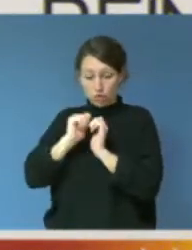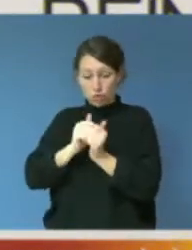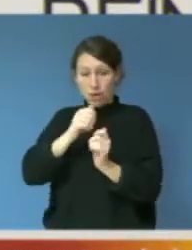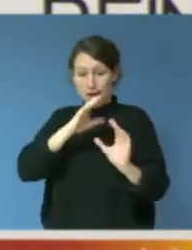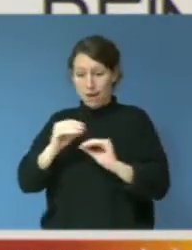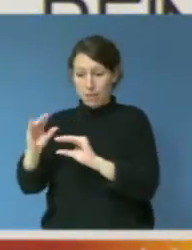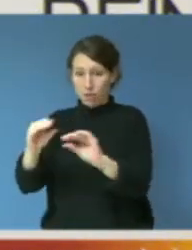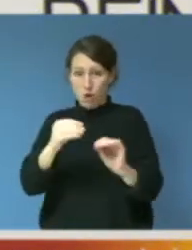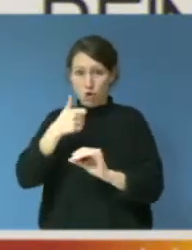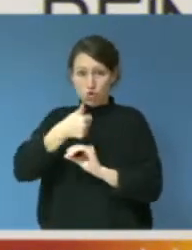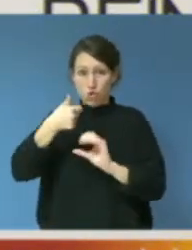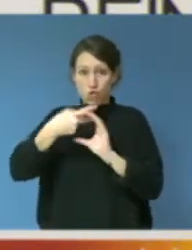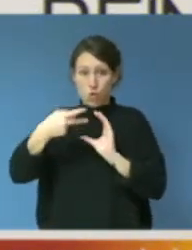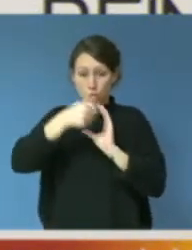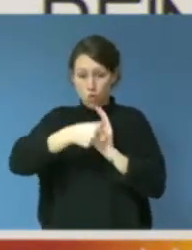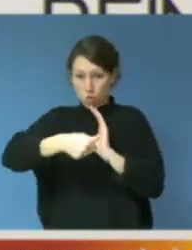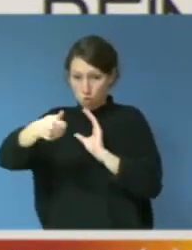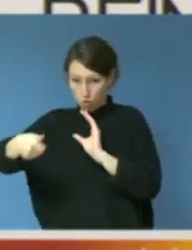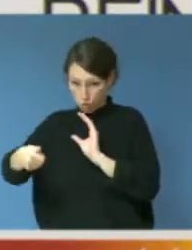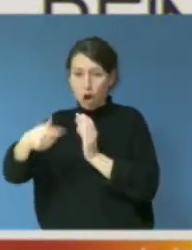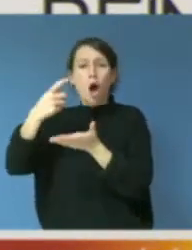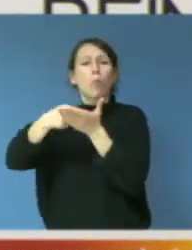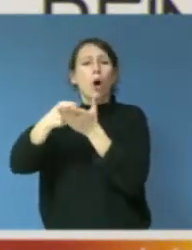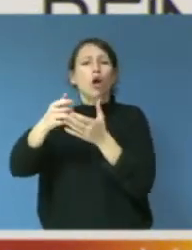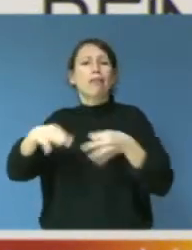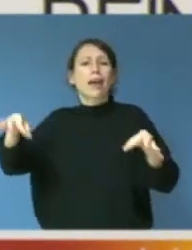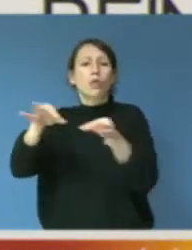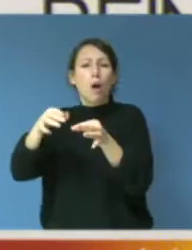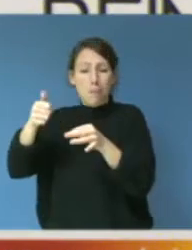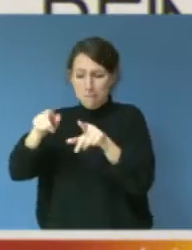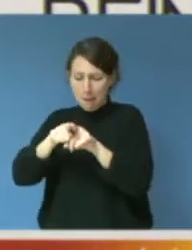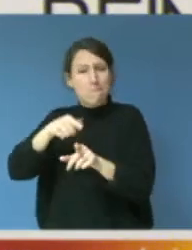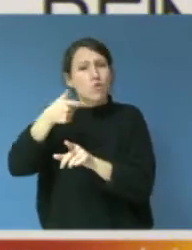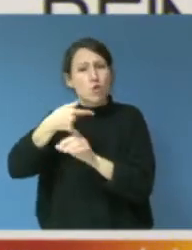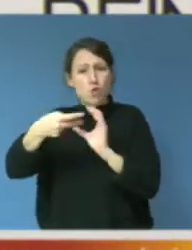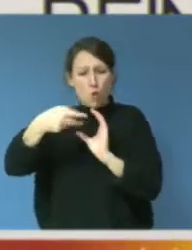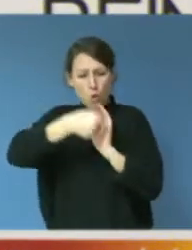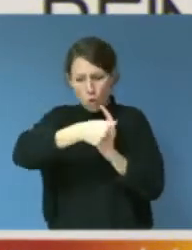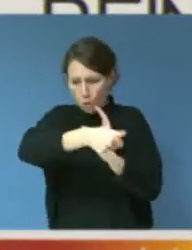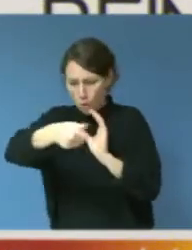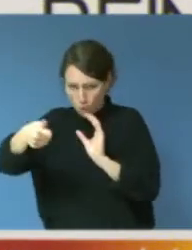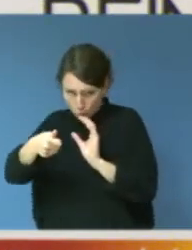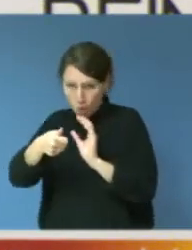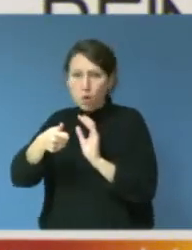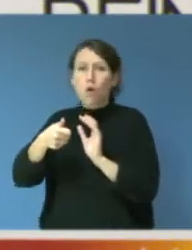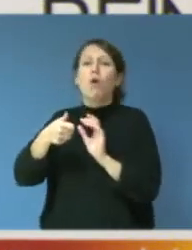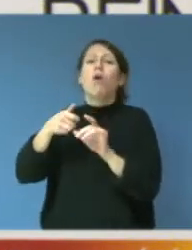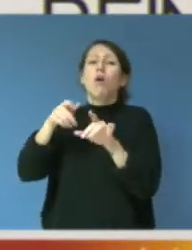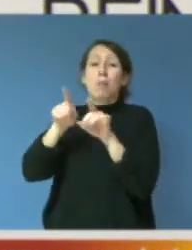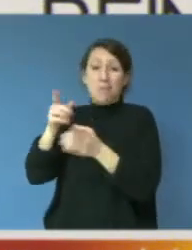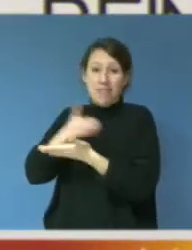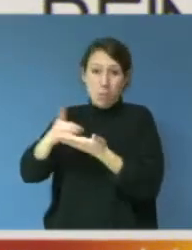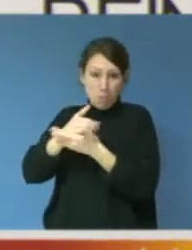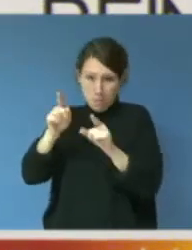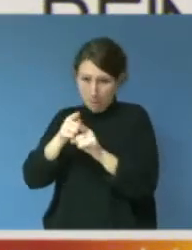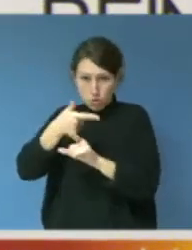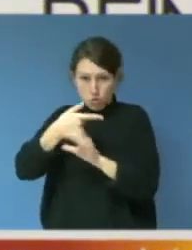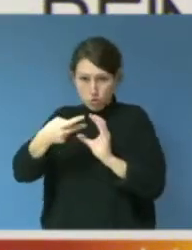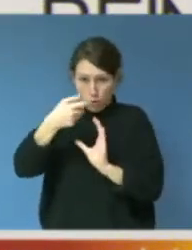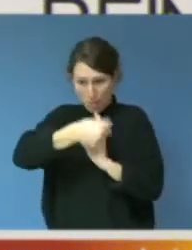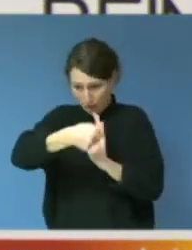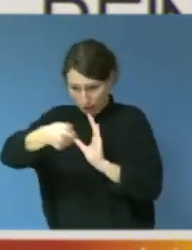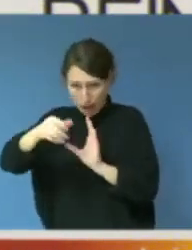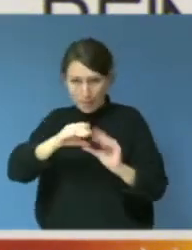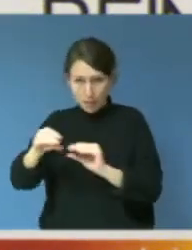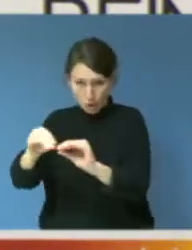des territoires a mis 2 € par habitant. Le département a mis 2 € par habitant et la communauté urbaine a mis 2